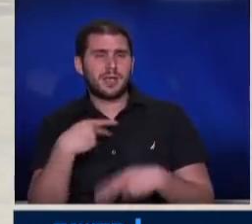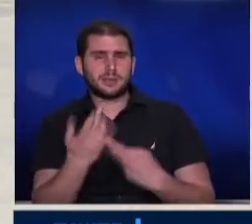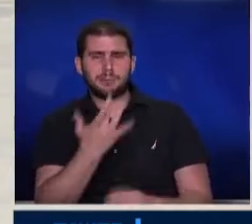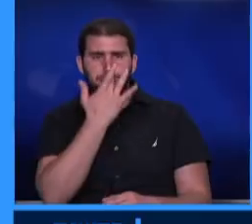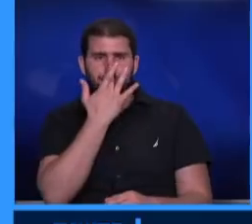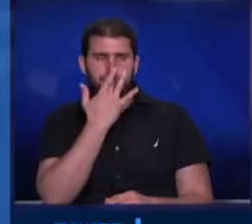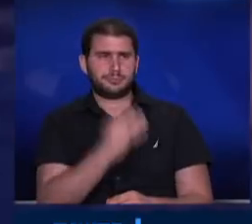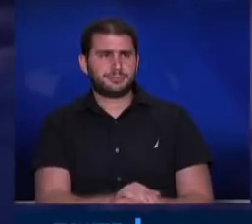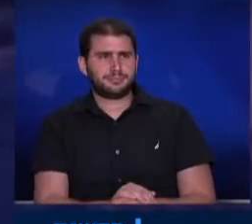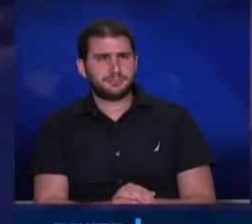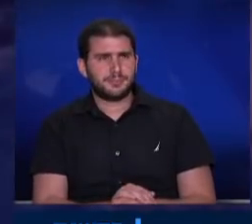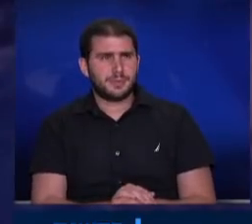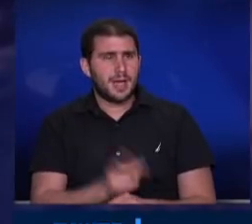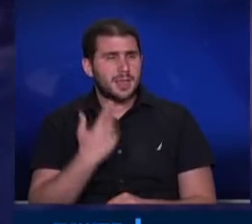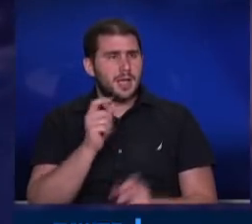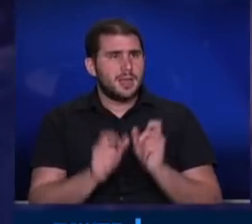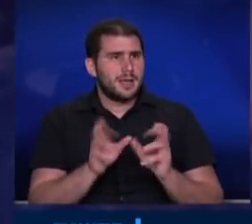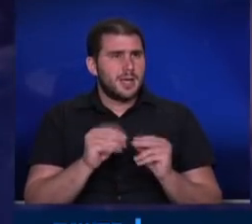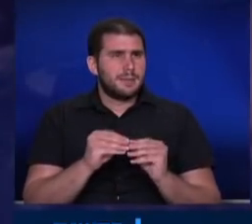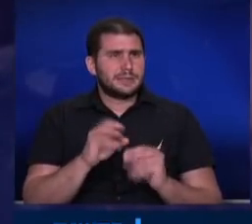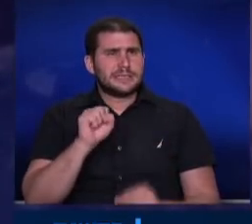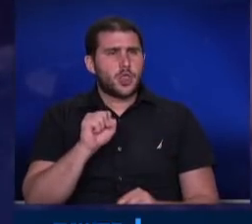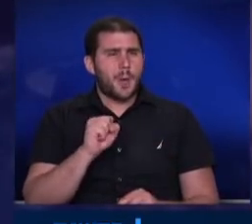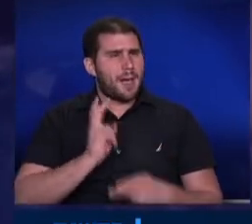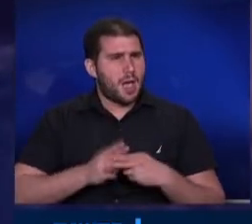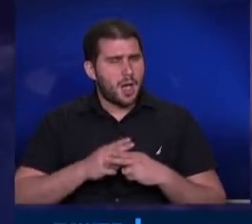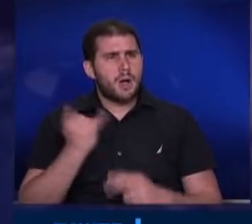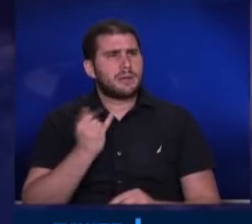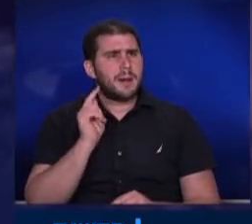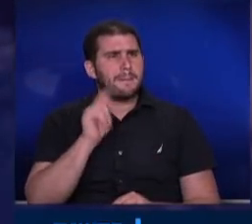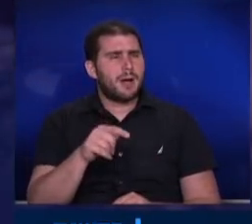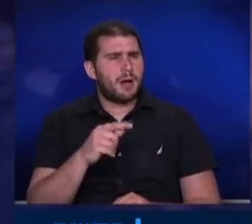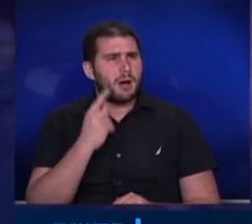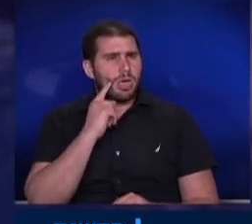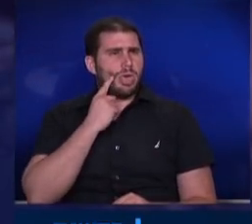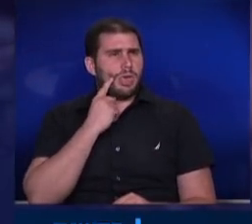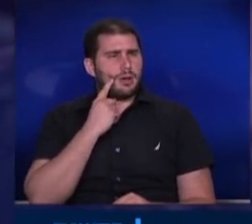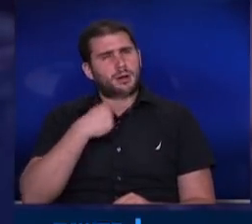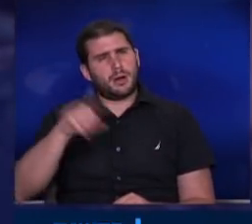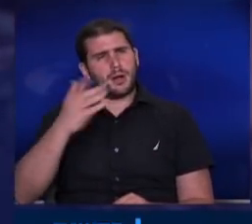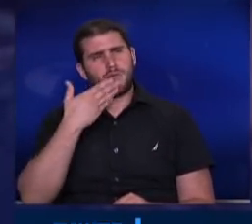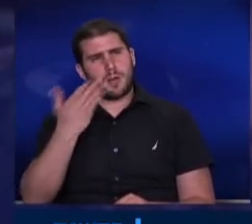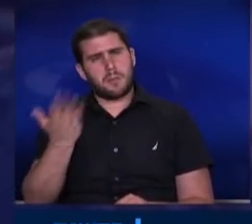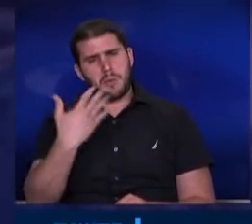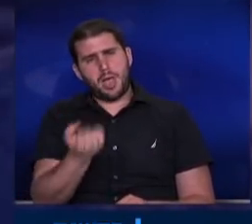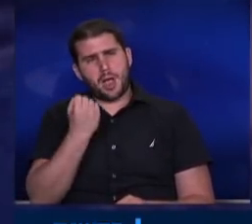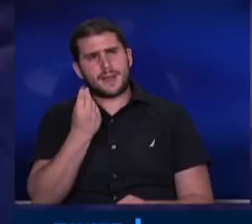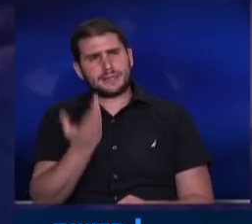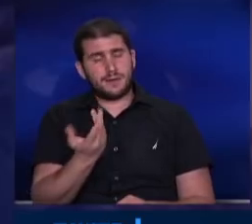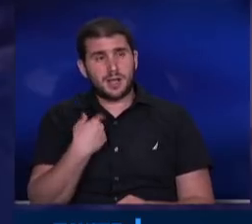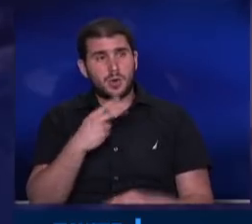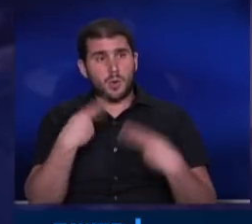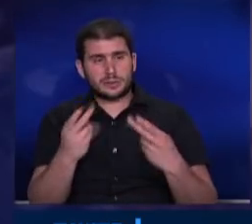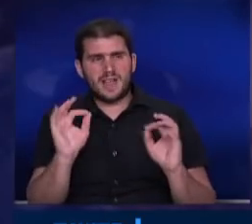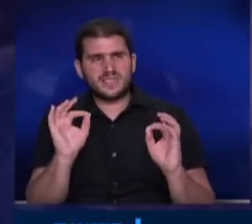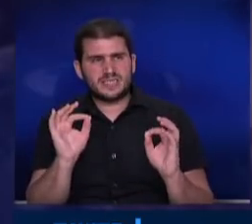בידיים ריקות. הייתי בן אדם עם סטומה, וכל פעם הייתה צוחקת עליי, יצא לי ירושלים, בוא תיקח כסף, ואני חוזר